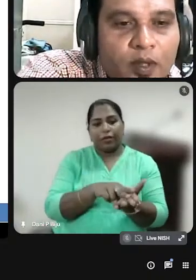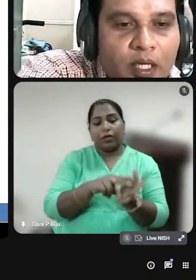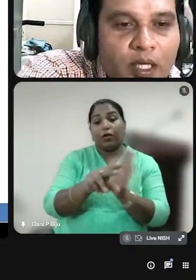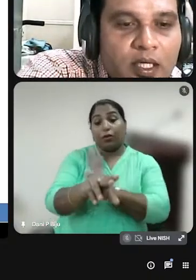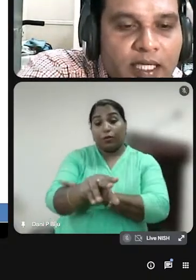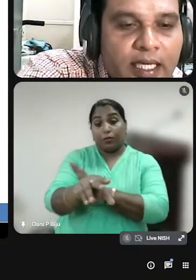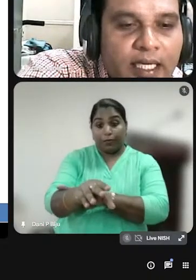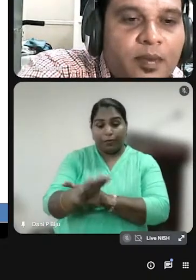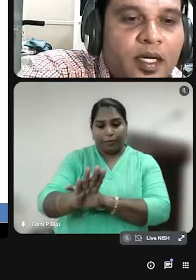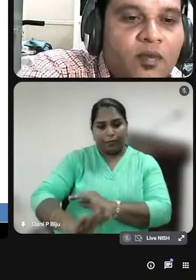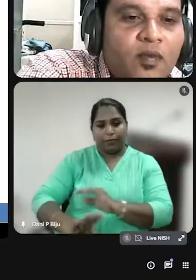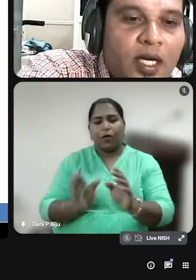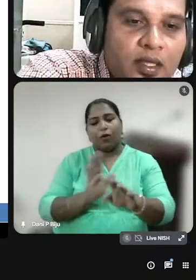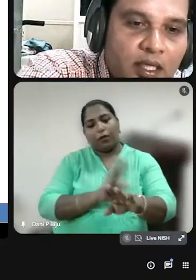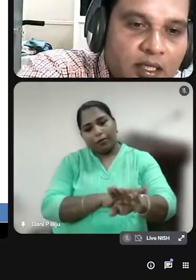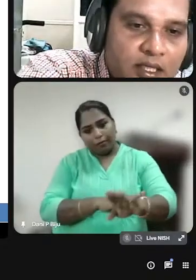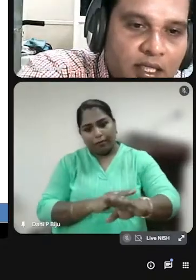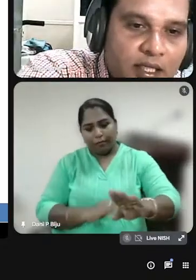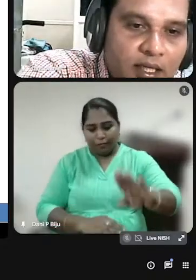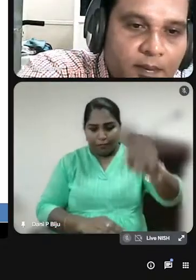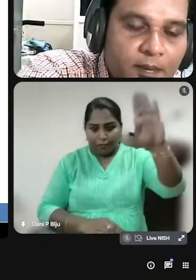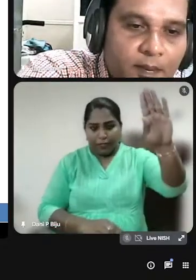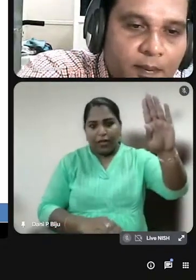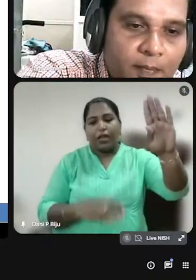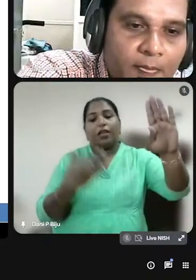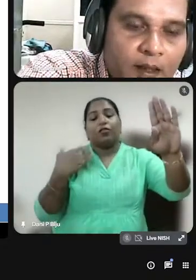കൈ പൊക്കി, ശരീരഭാരം വലത്തേക്ക് ചെയ്യും,